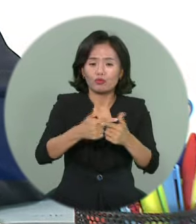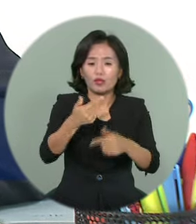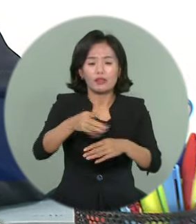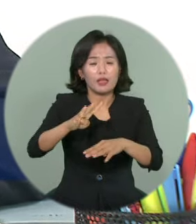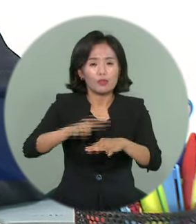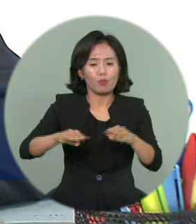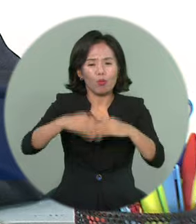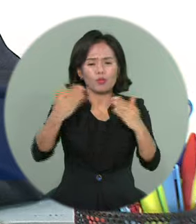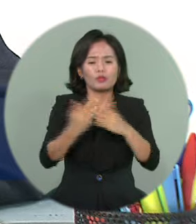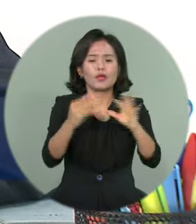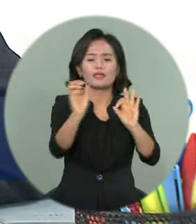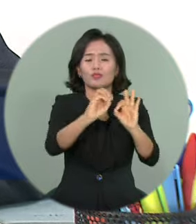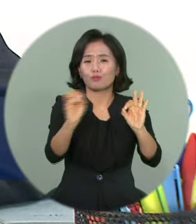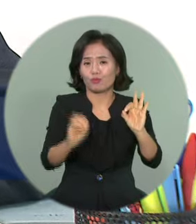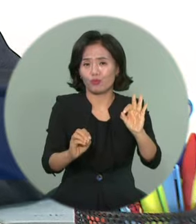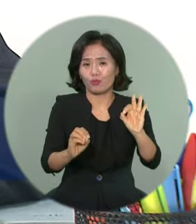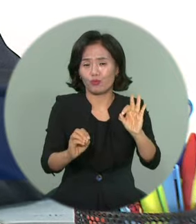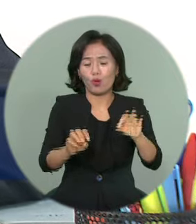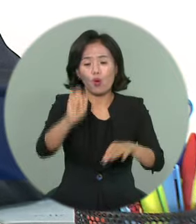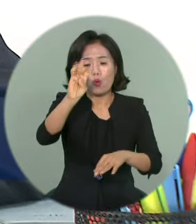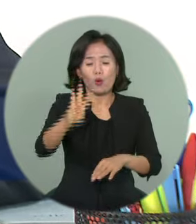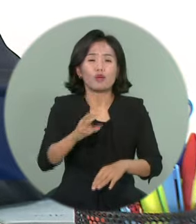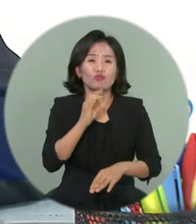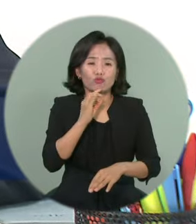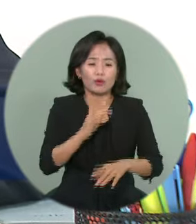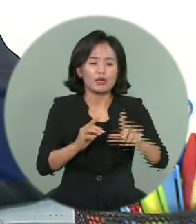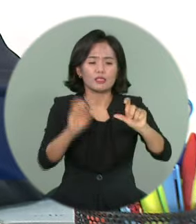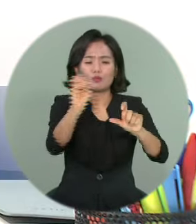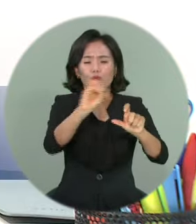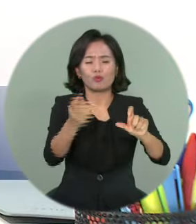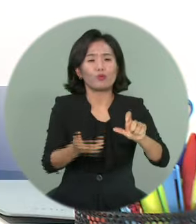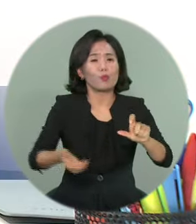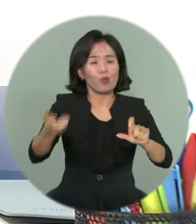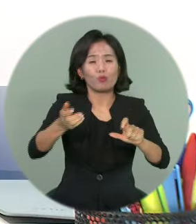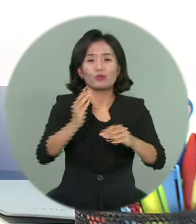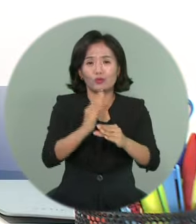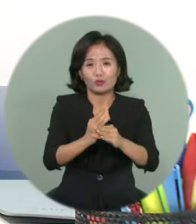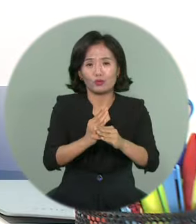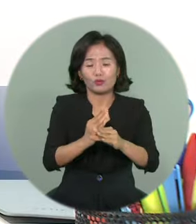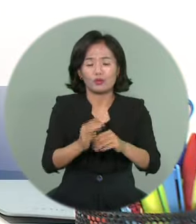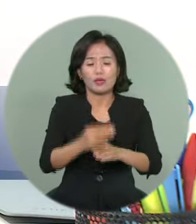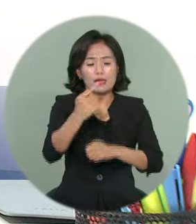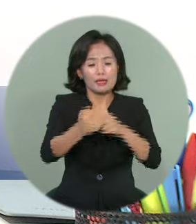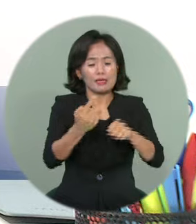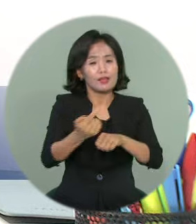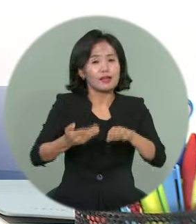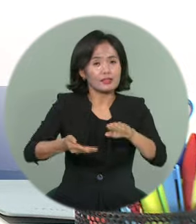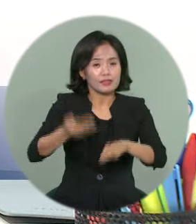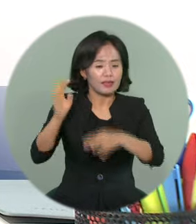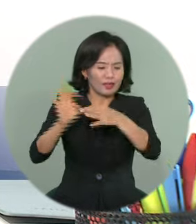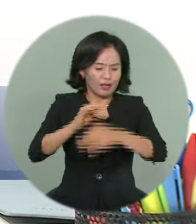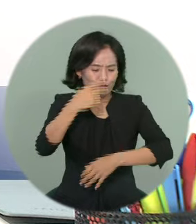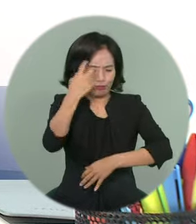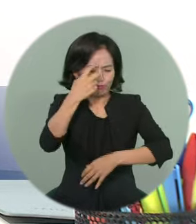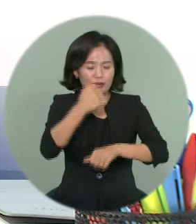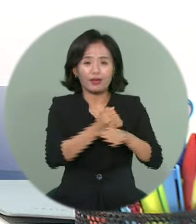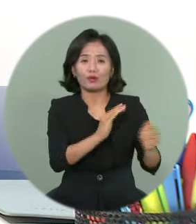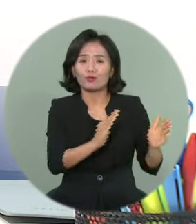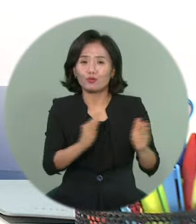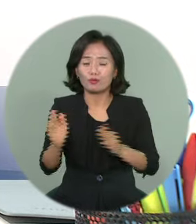다 지금 현재 10% 우리만 15% 높았던 상황인데 쭉 1년 이상을 검토하고